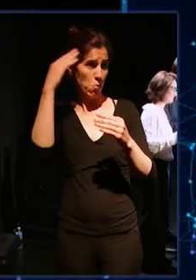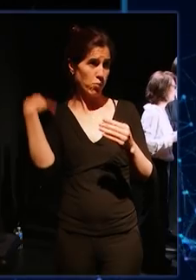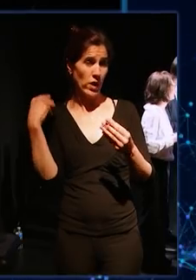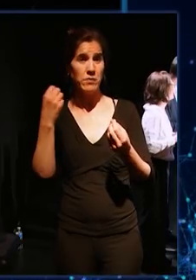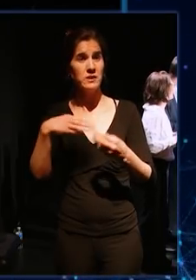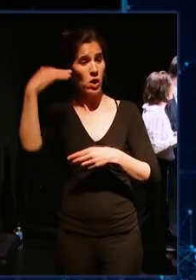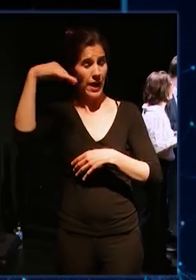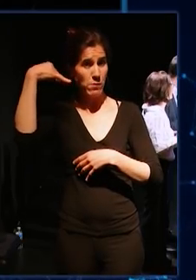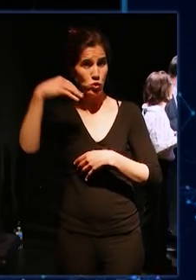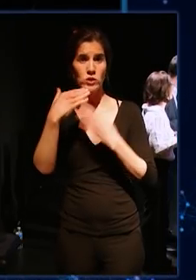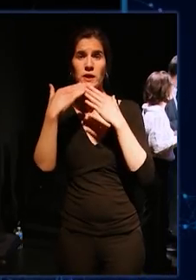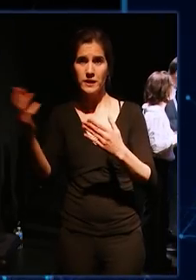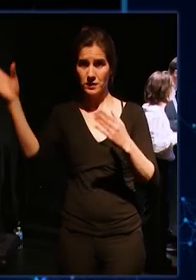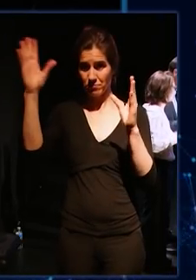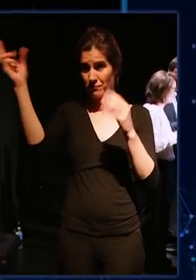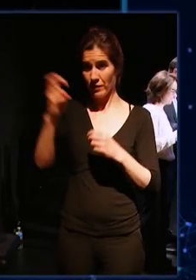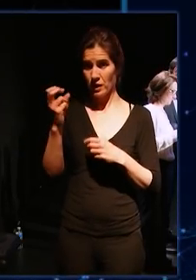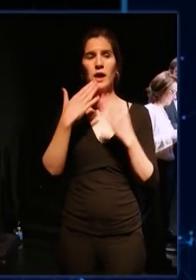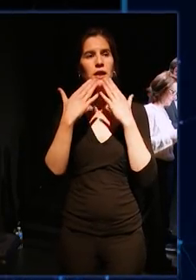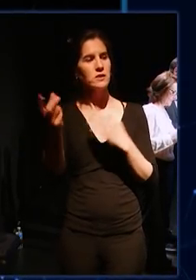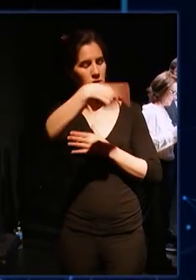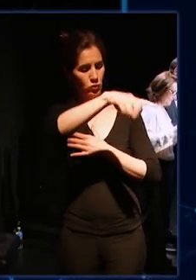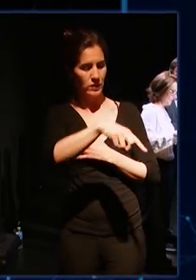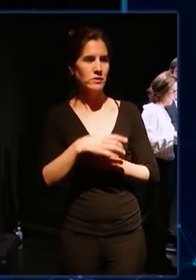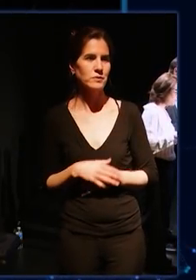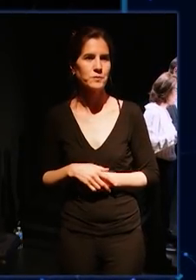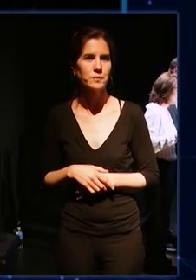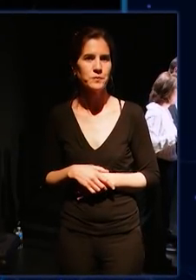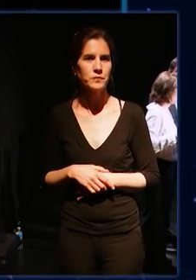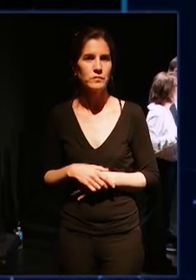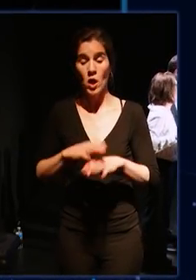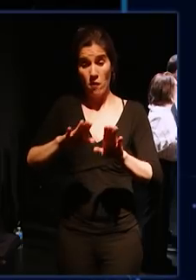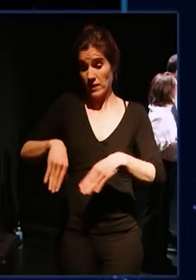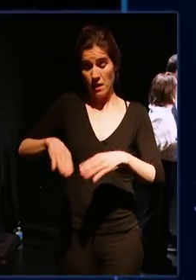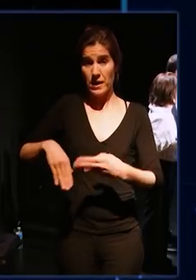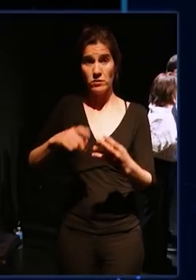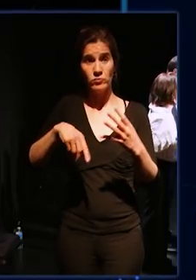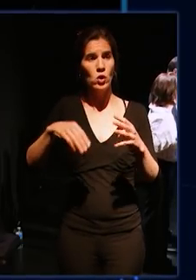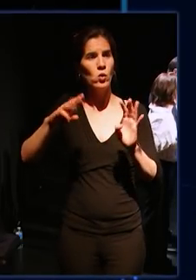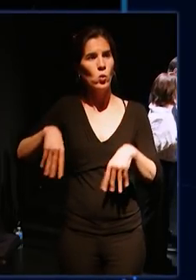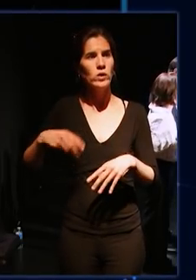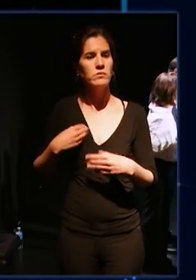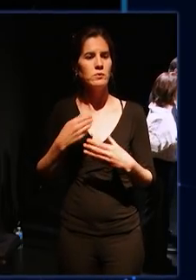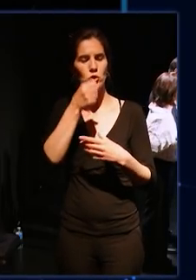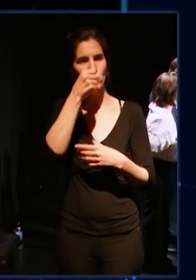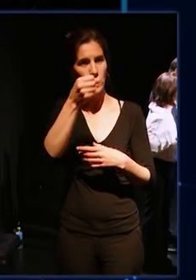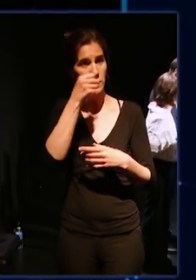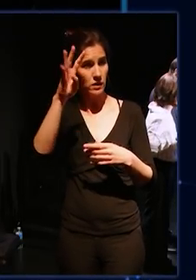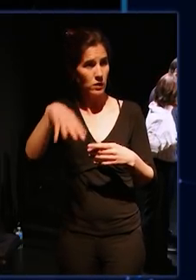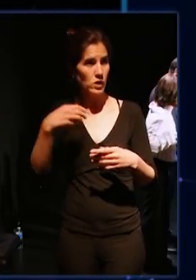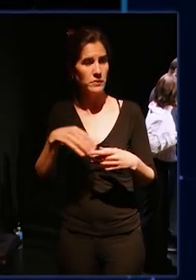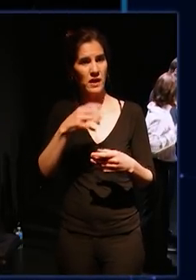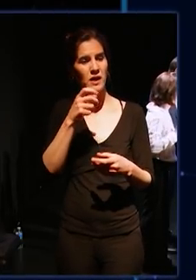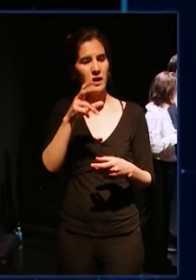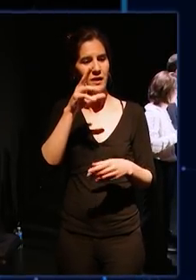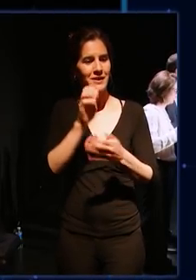molt bona nit. I moltes nit. Gràcies també per ser aquí. A vosaltres. I finalment, per part del Partit Socialista de Catalunya, en Josep Quesada. Bona